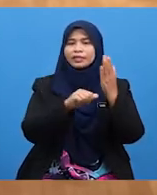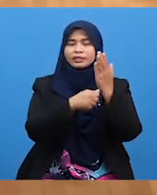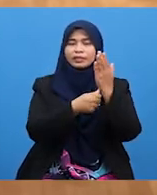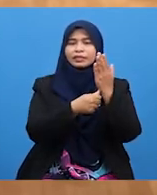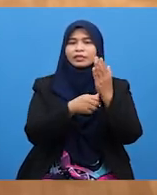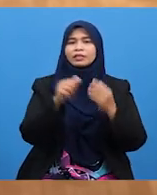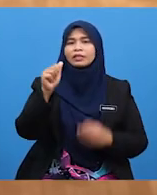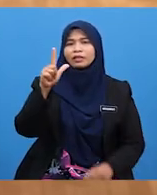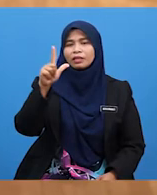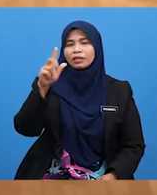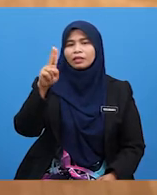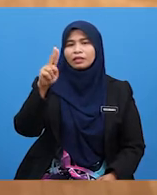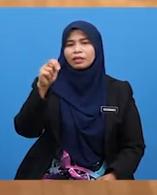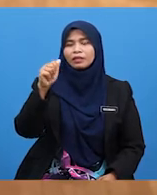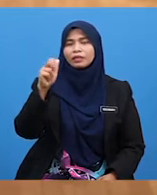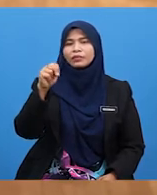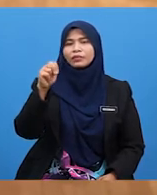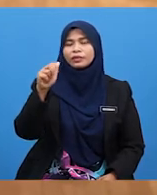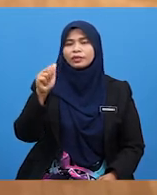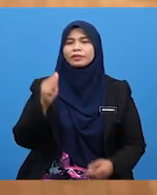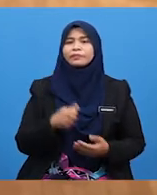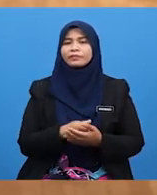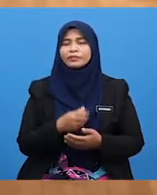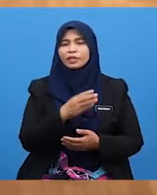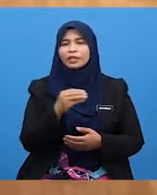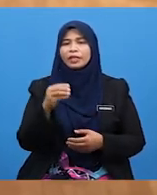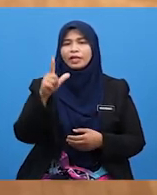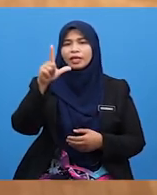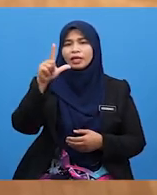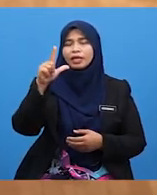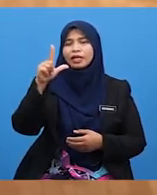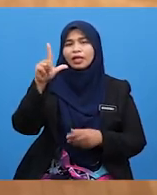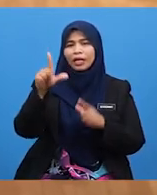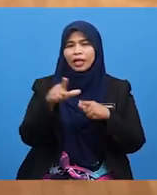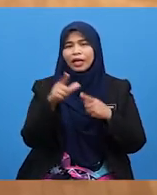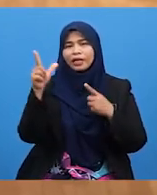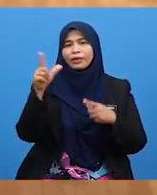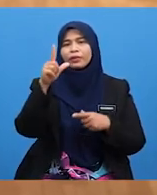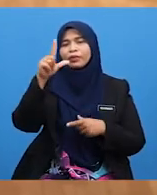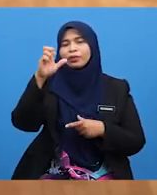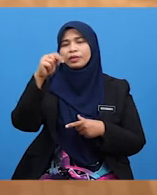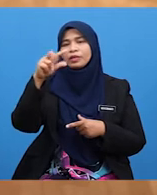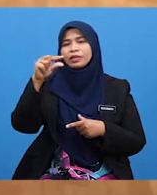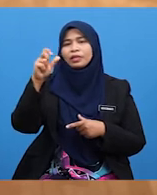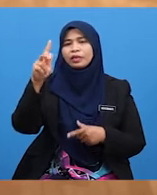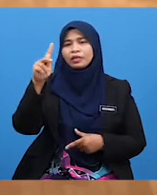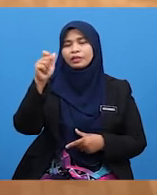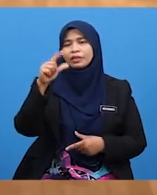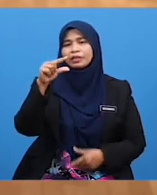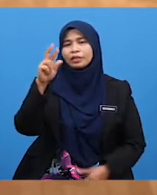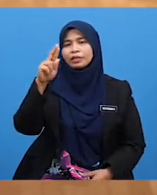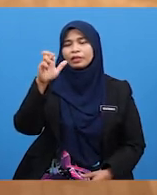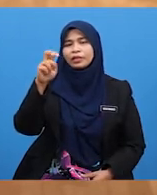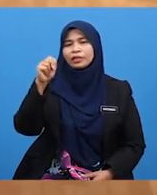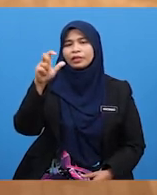adalah alunan, iaitu melayang. Ketiga adalah lenggok. Keempat, grenek. Kelima, patah